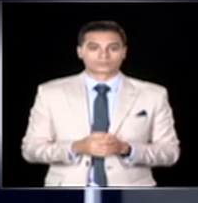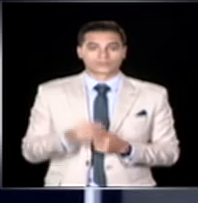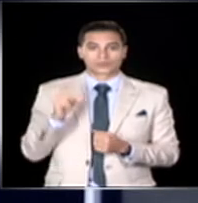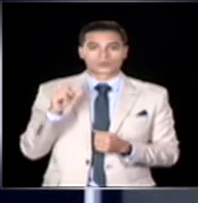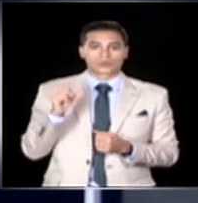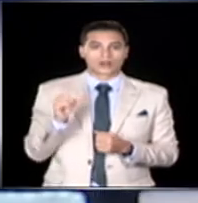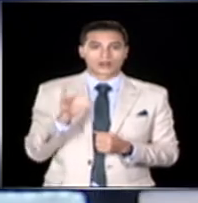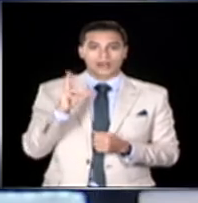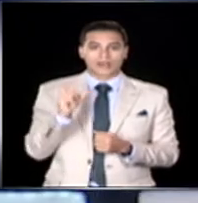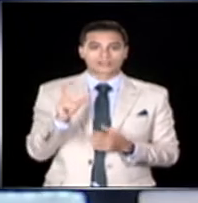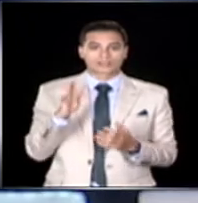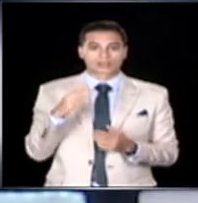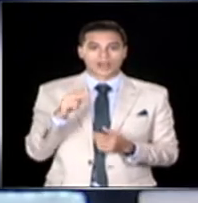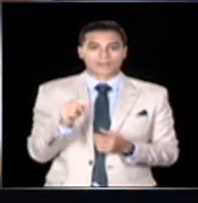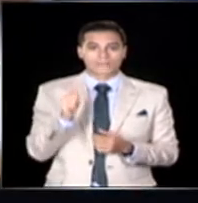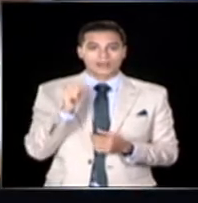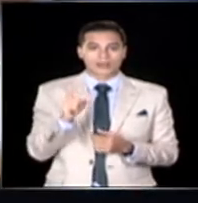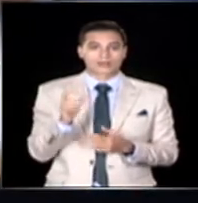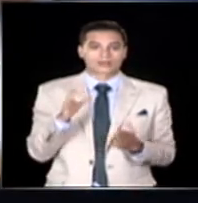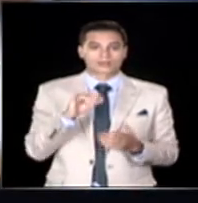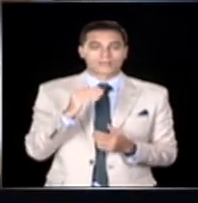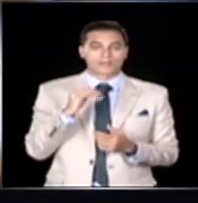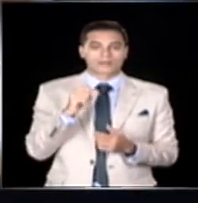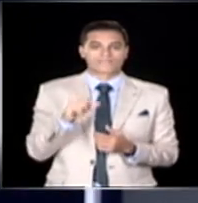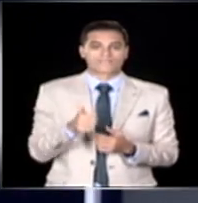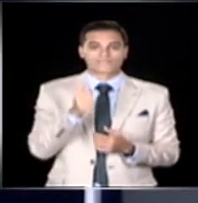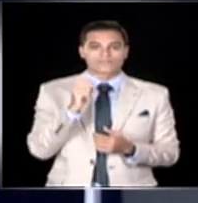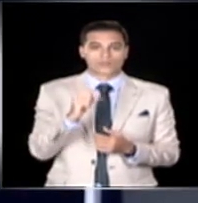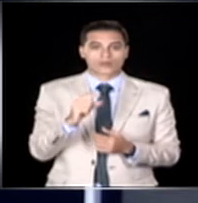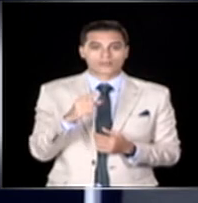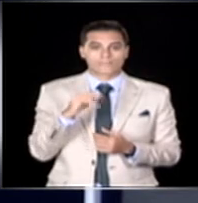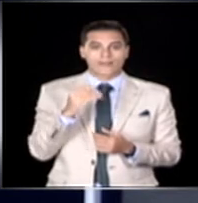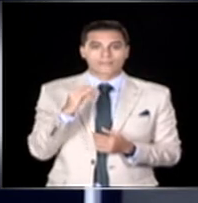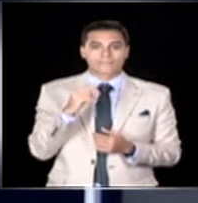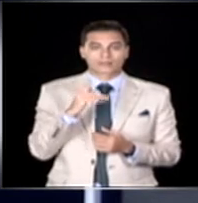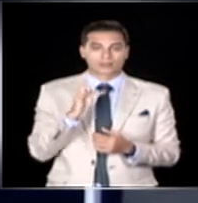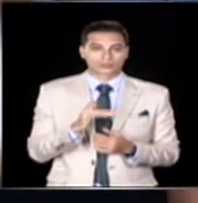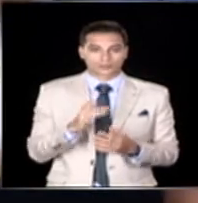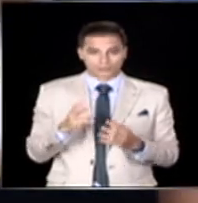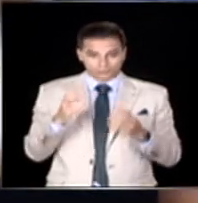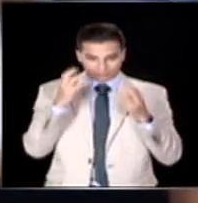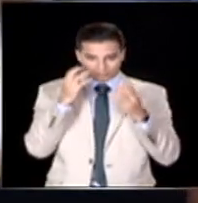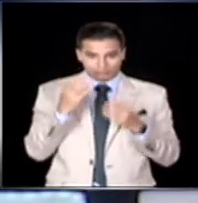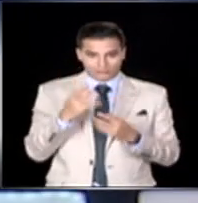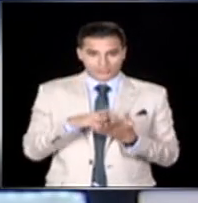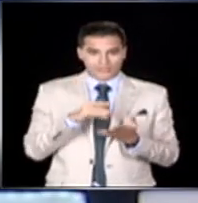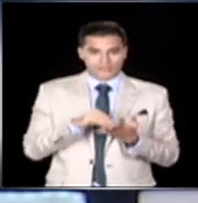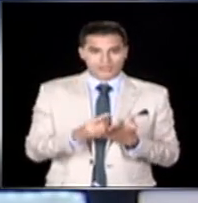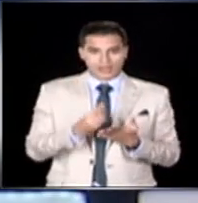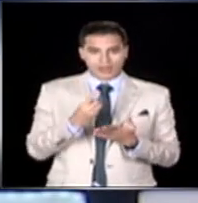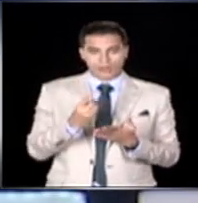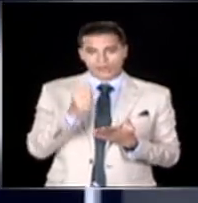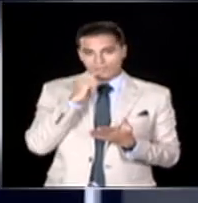نورهان شعبان ومحمد فؤاد. محمد فؤاد ونورهان شعبان. محمد فؤاد انت اللي هتبتدي، نورهان هتسمعي